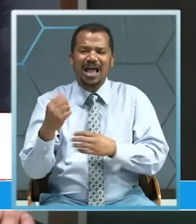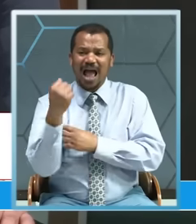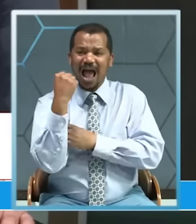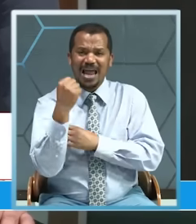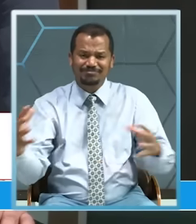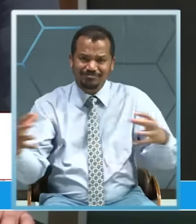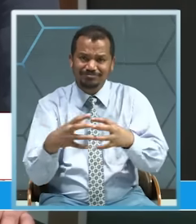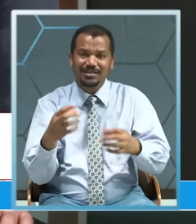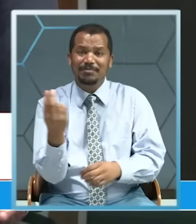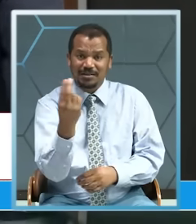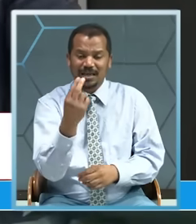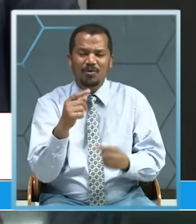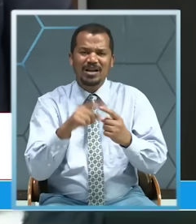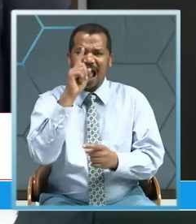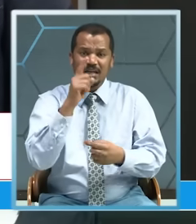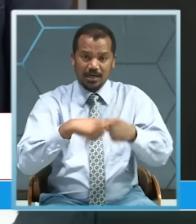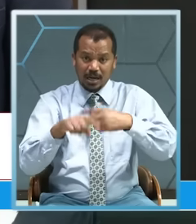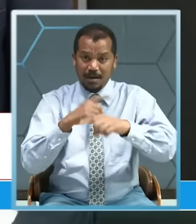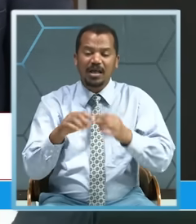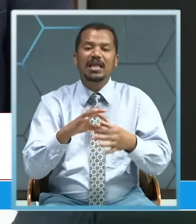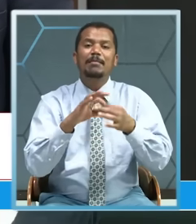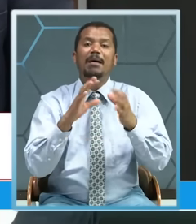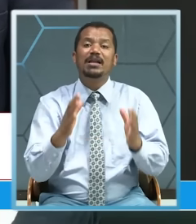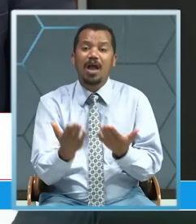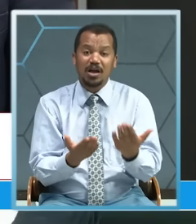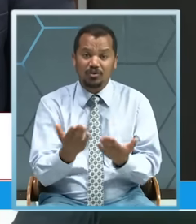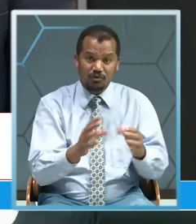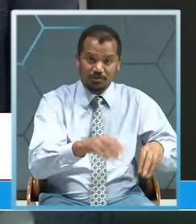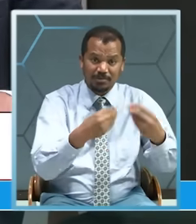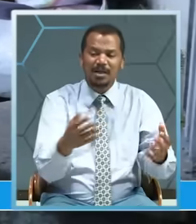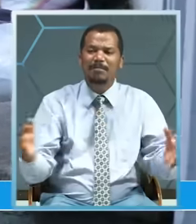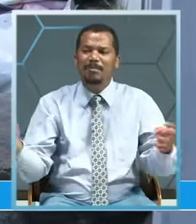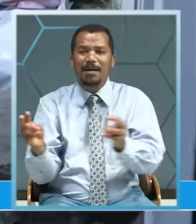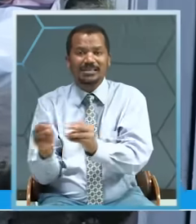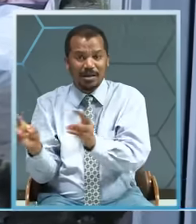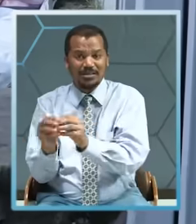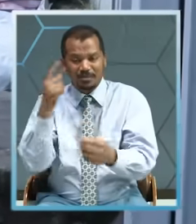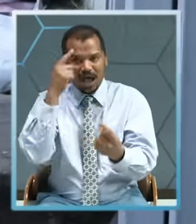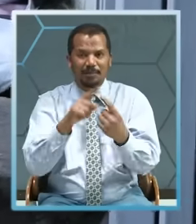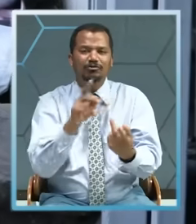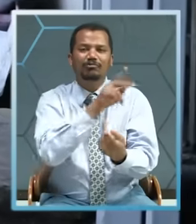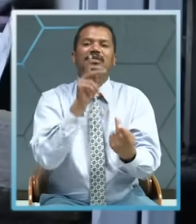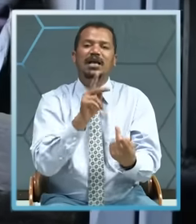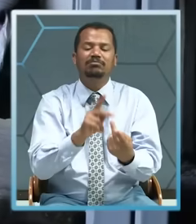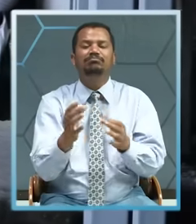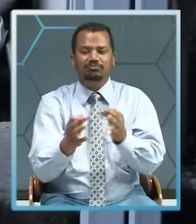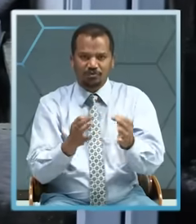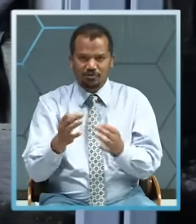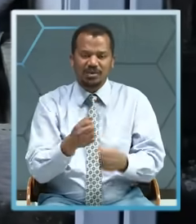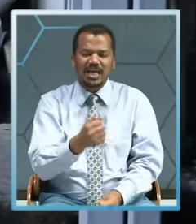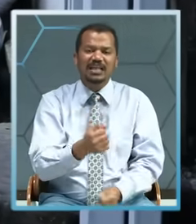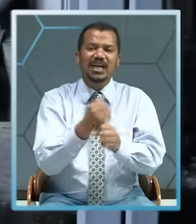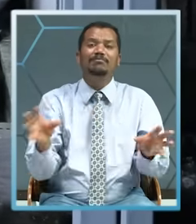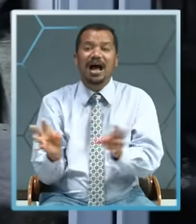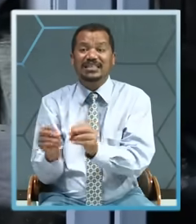የተበታተነውን እምቅ ኃይል ለመጠቀምና ወደ አንድ ለማምጣት የማህበራዊ አገልግሎት በመስጠት በማሰባሰብ ዓላማቸውን ማሳካታቸውን